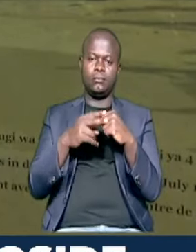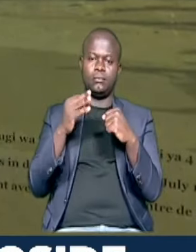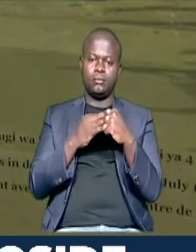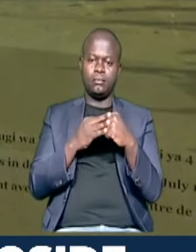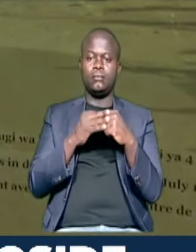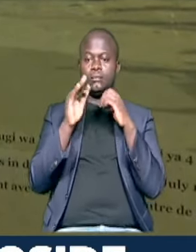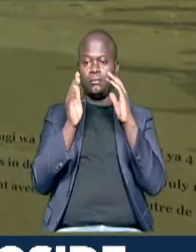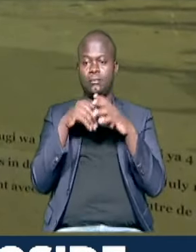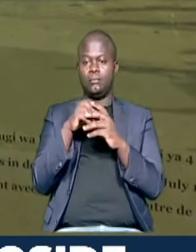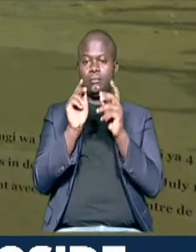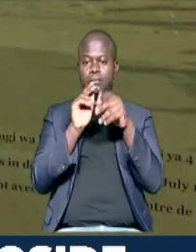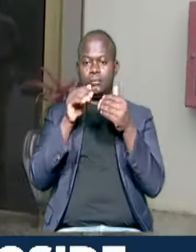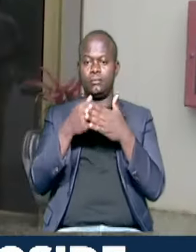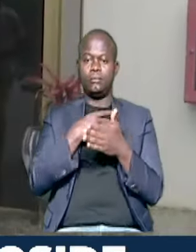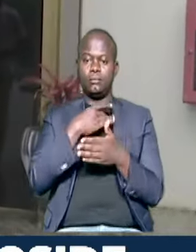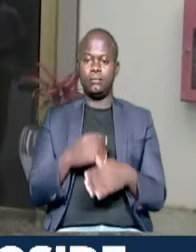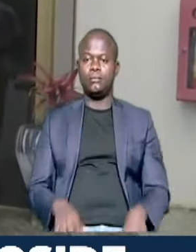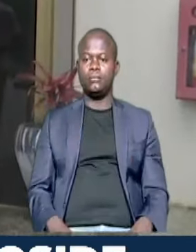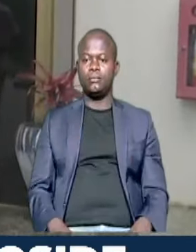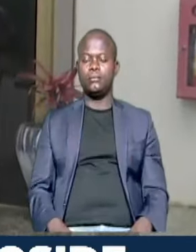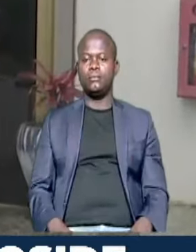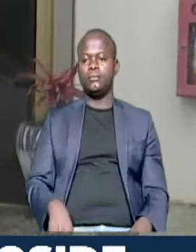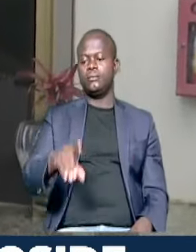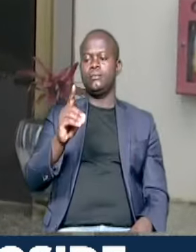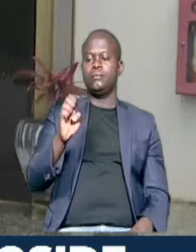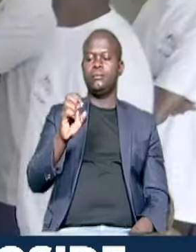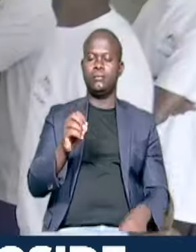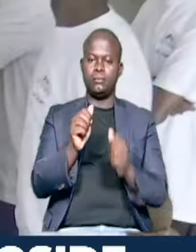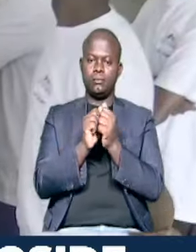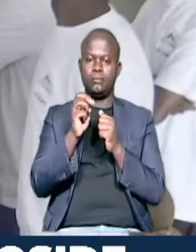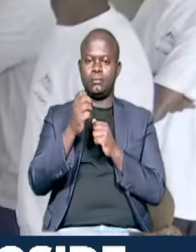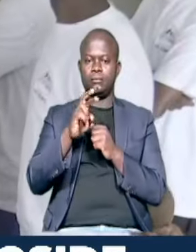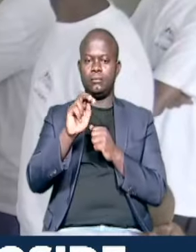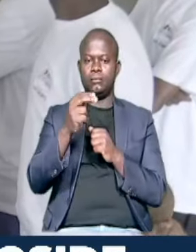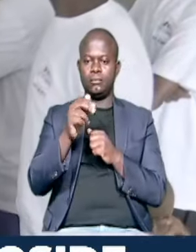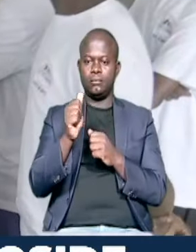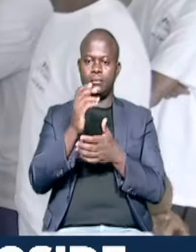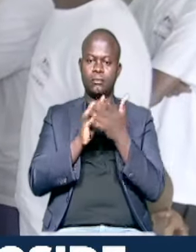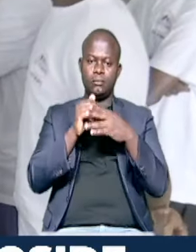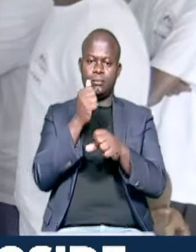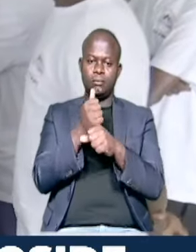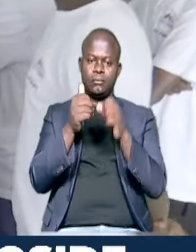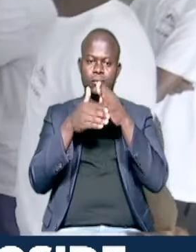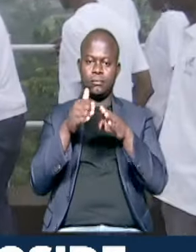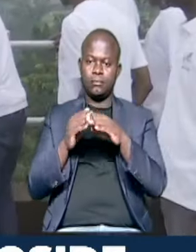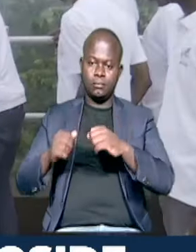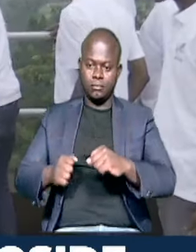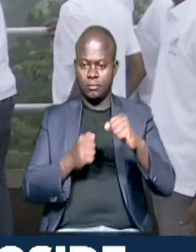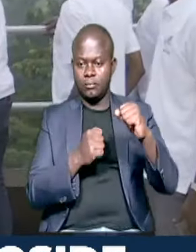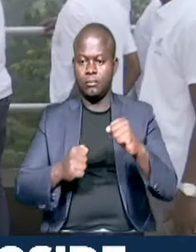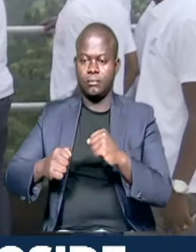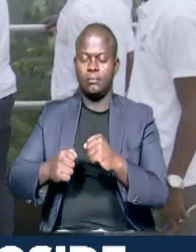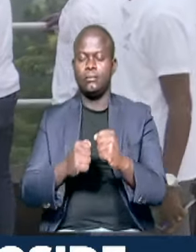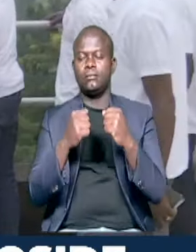478 ugereranyije n'abantu badusura. Shimi Mukiza Deona Mujawa Yezu Emeritan ni bamwe bakozi bakora imirimo y'ubwubatsi, ububaji n'ubukorikori